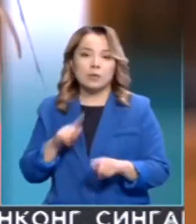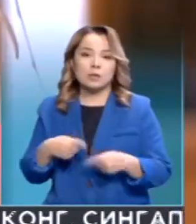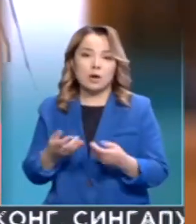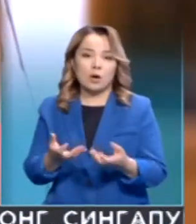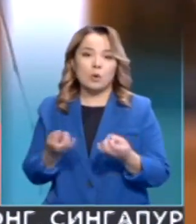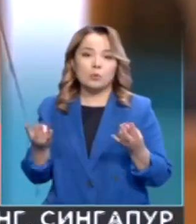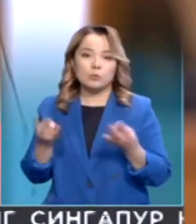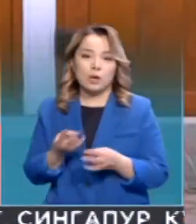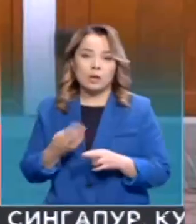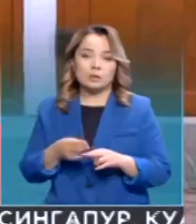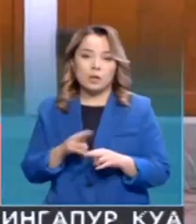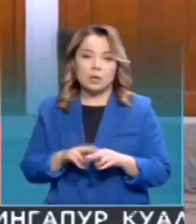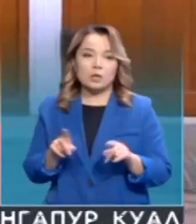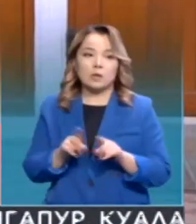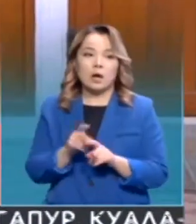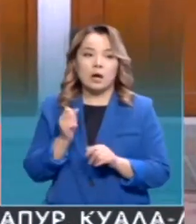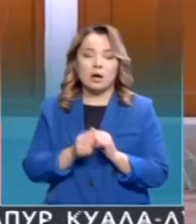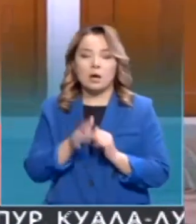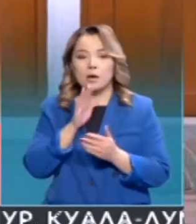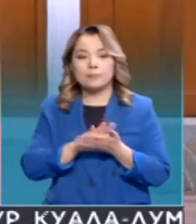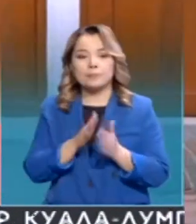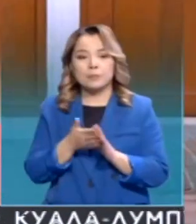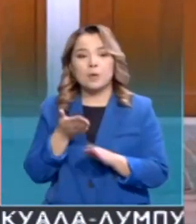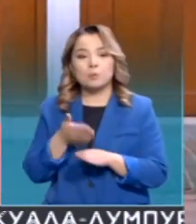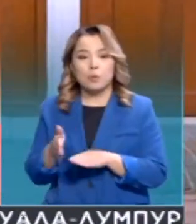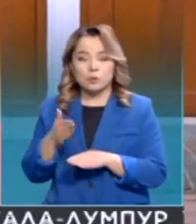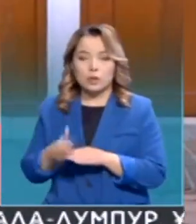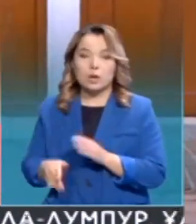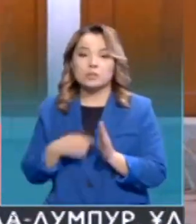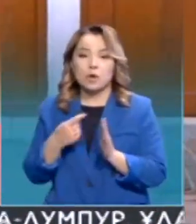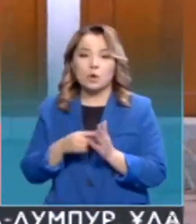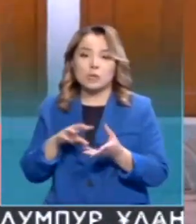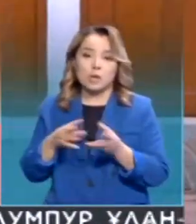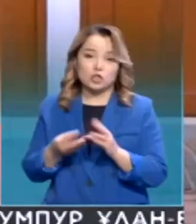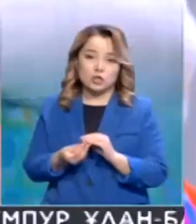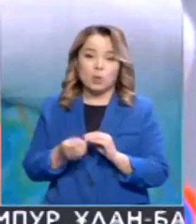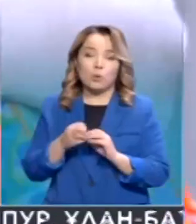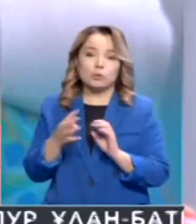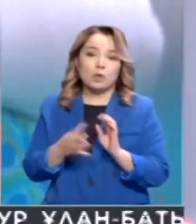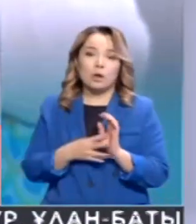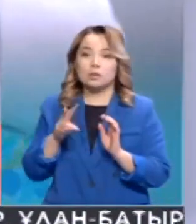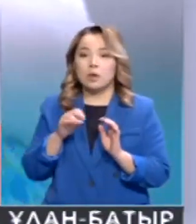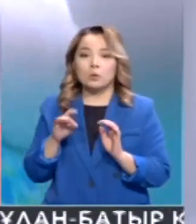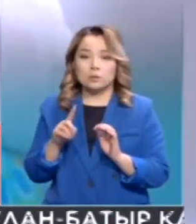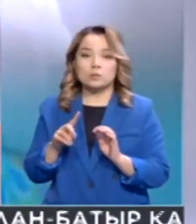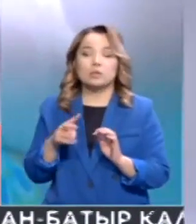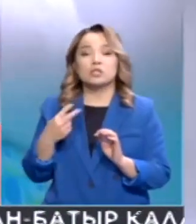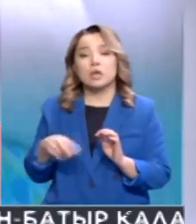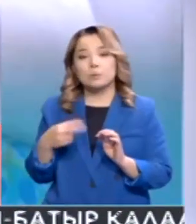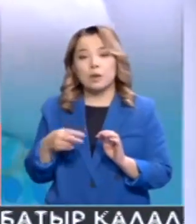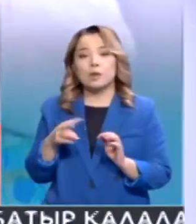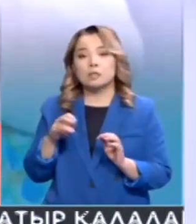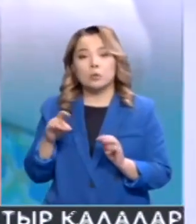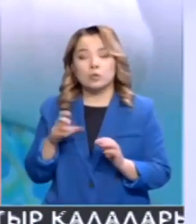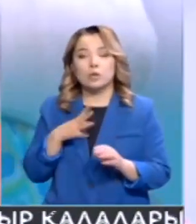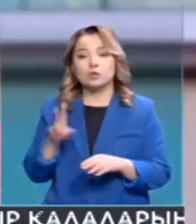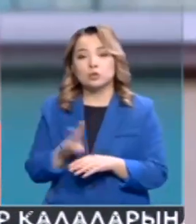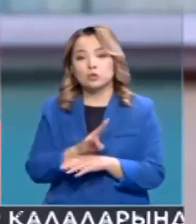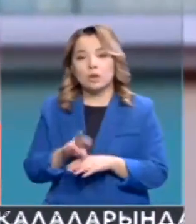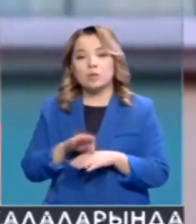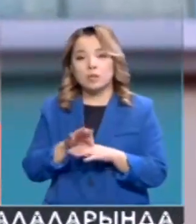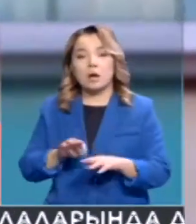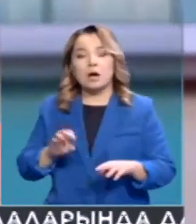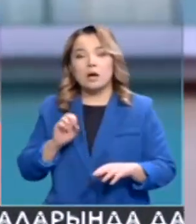алуымыз керек. Ол да әр кезеңге бөлінеді. Сауалнама нәтижесі 19 наурыздан 20 наурызға қараған түні